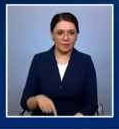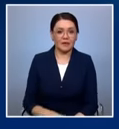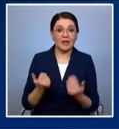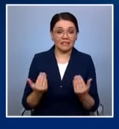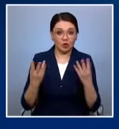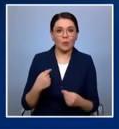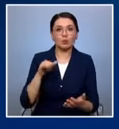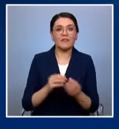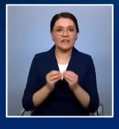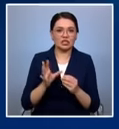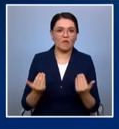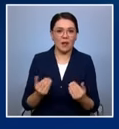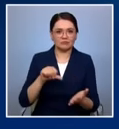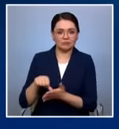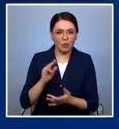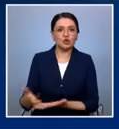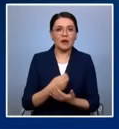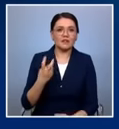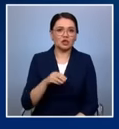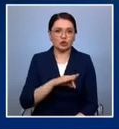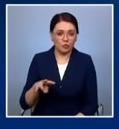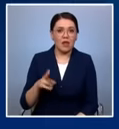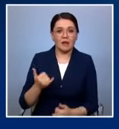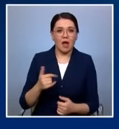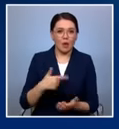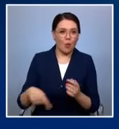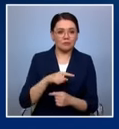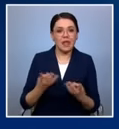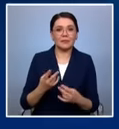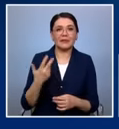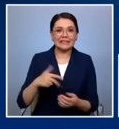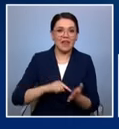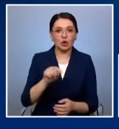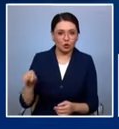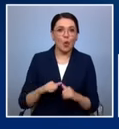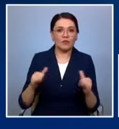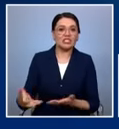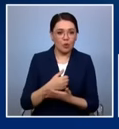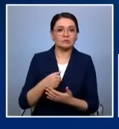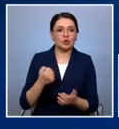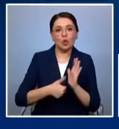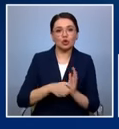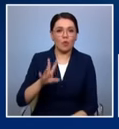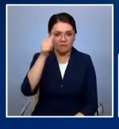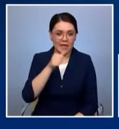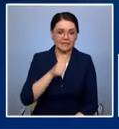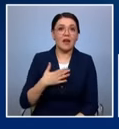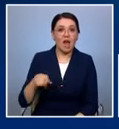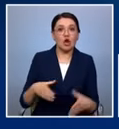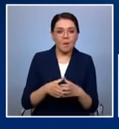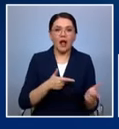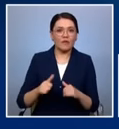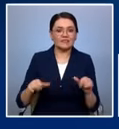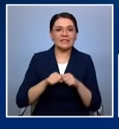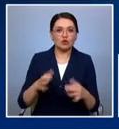пока еще тоже не точная цифра. И все это не варварство будет длиться примерно до того же самого 2030 года.